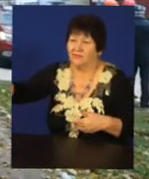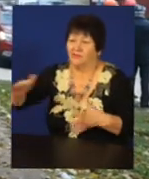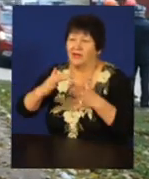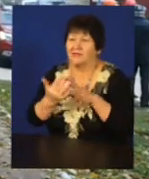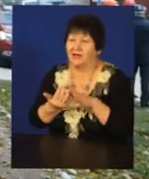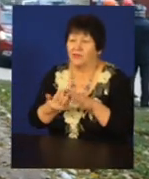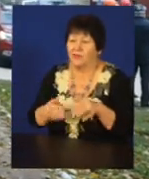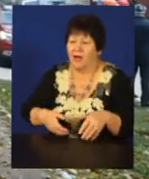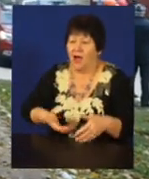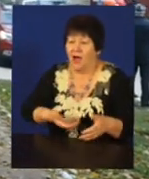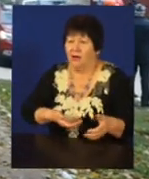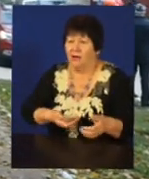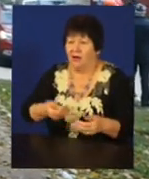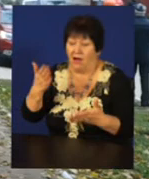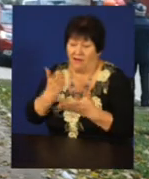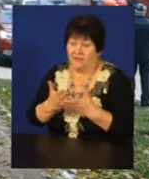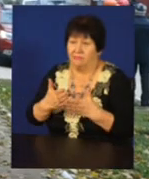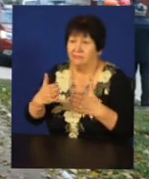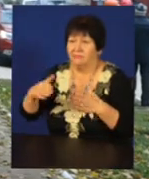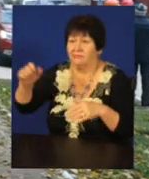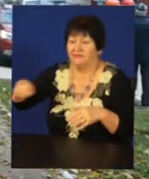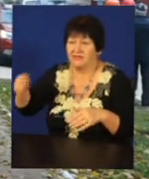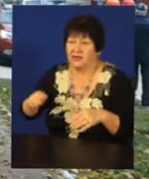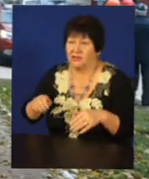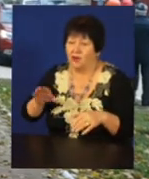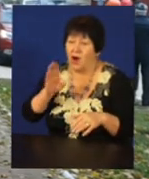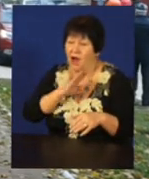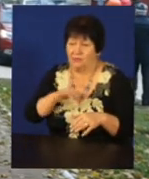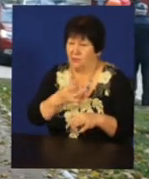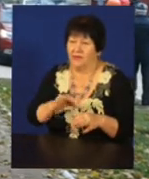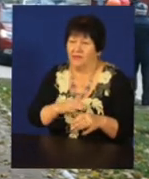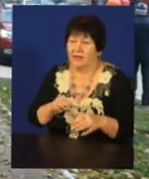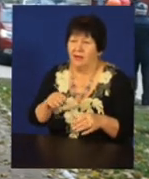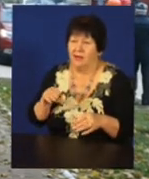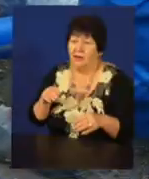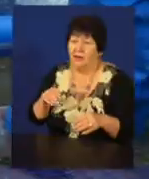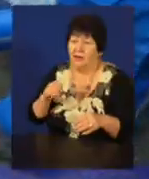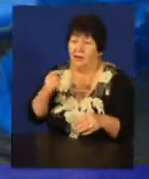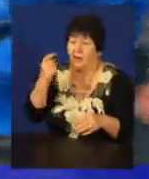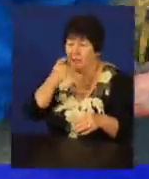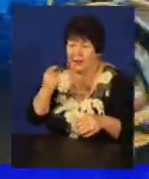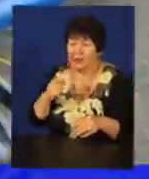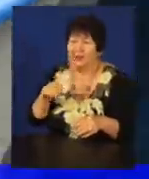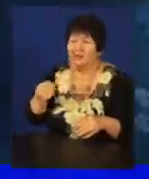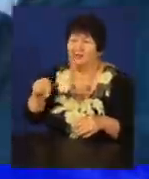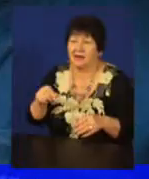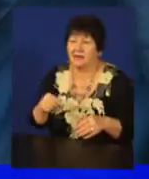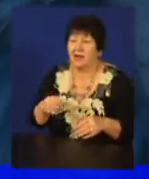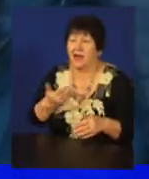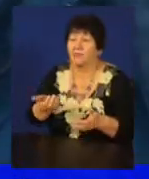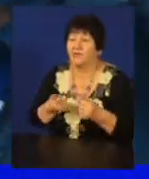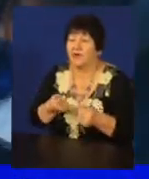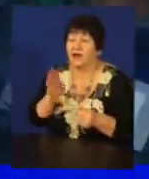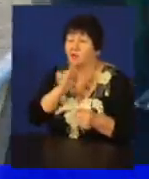și aducem apă de băut. Avem toți fântâni, dar apa nu este posibil de băut. Este sărată, este amară. Aprovizionarea cu apă potabilă a